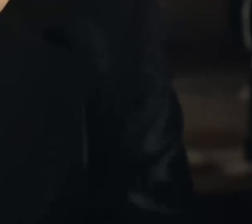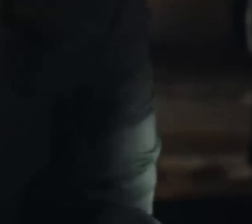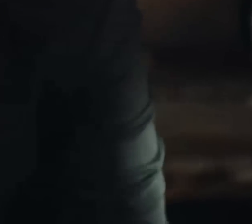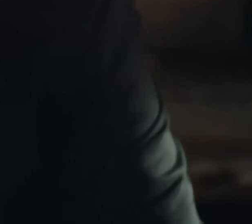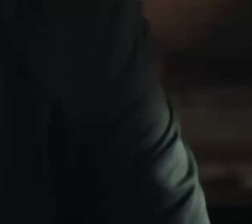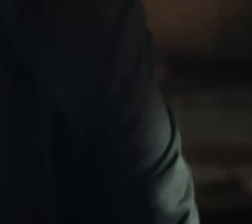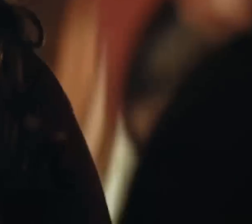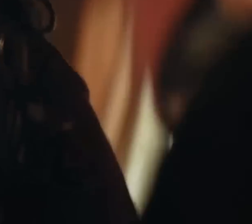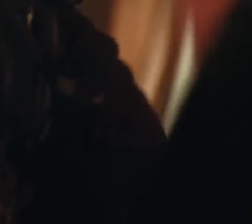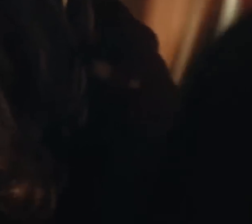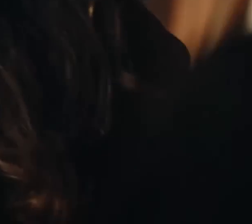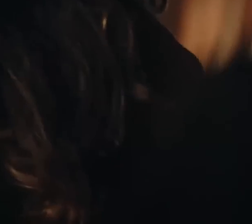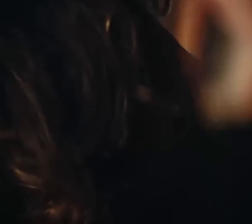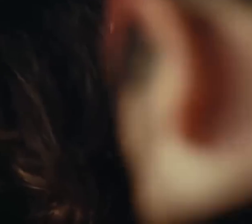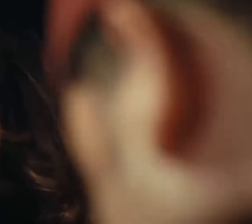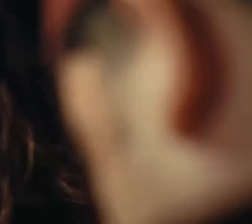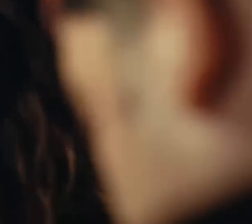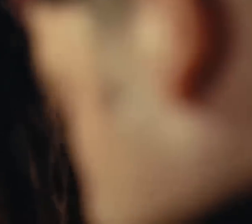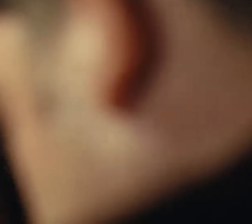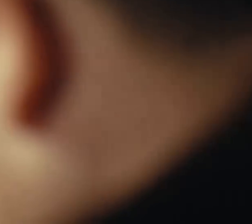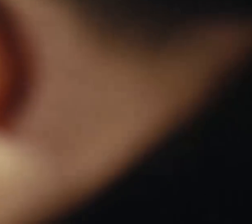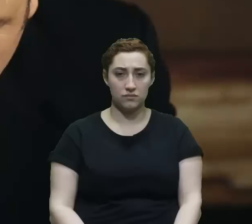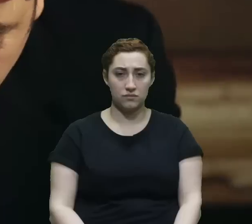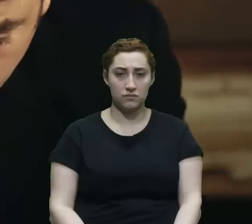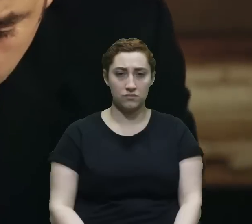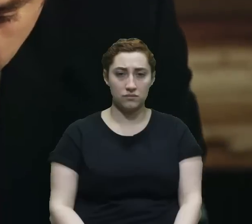Farah'la birlikte inceliyorlar. Fevzi kırklarında.